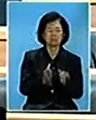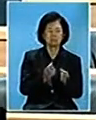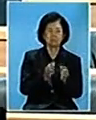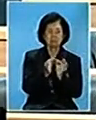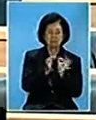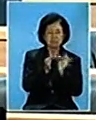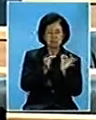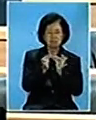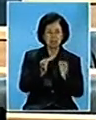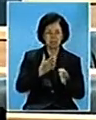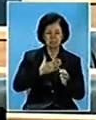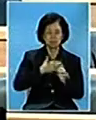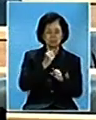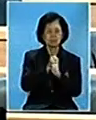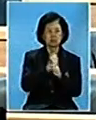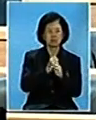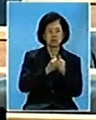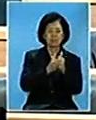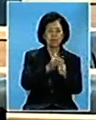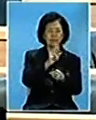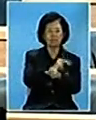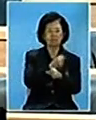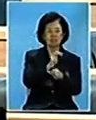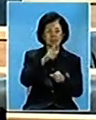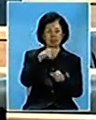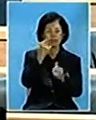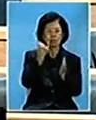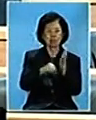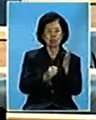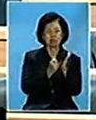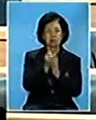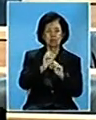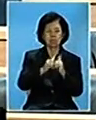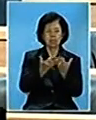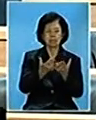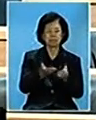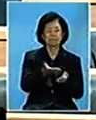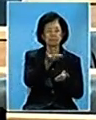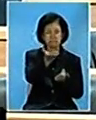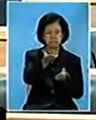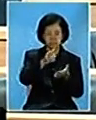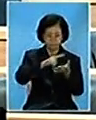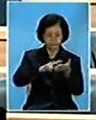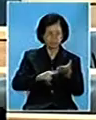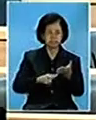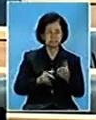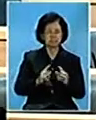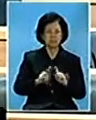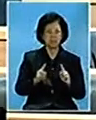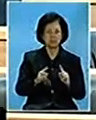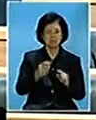ที่หากพูดผิดพูดถูกประการใดก็ให้ท่านพิจารณานะครับแต่ถ้าผมนำเสนอในสิ่งที่เป็นประโย